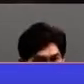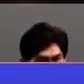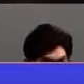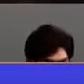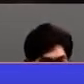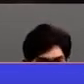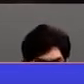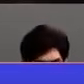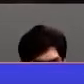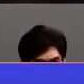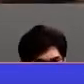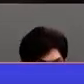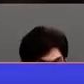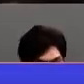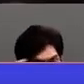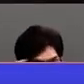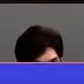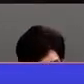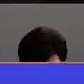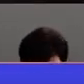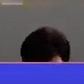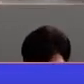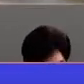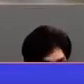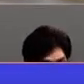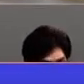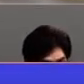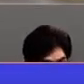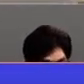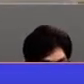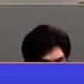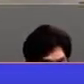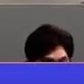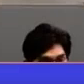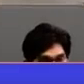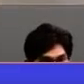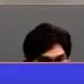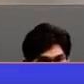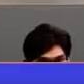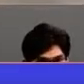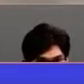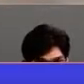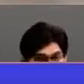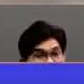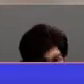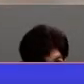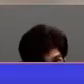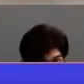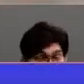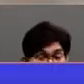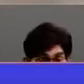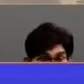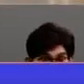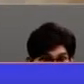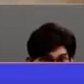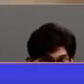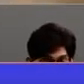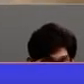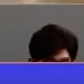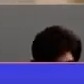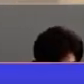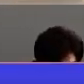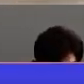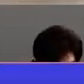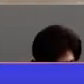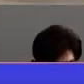ที่ที่เดิมเนี่ยนะไม่ได้กำหนดไว้ในในในการที่จะเอ่อในในเพิ่มเติมก่อนหน้า